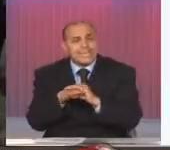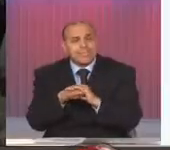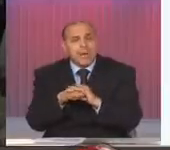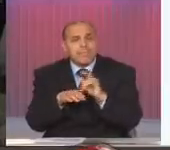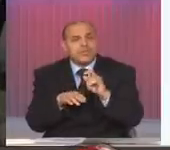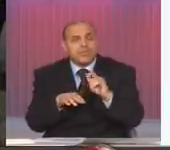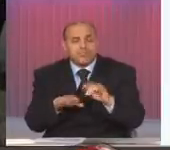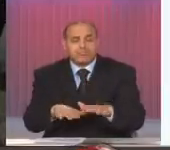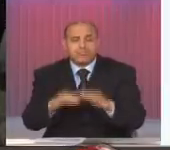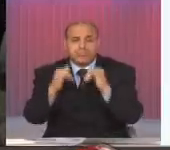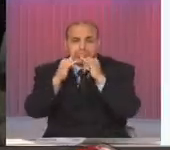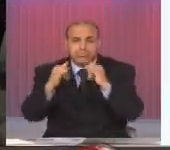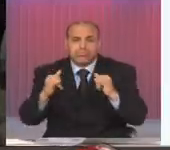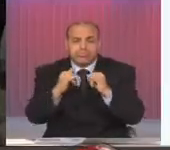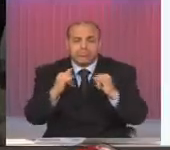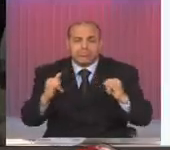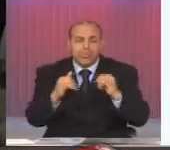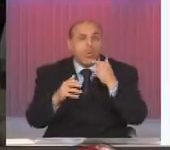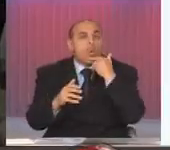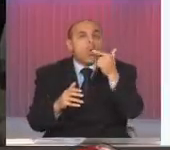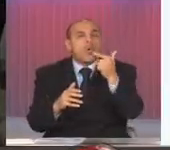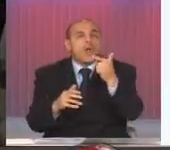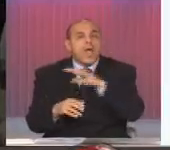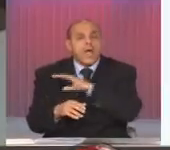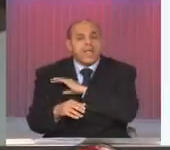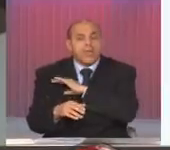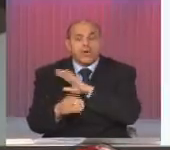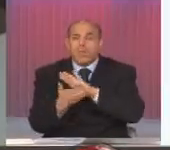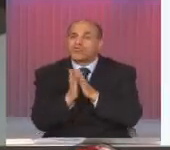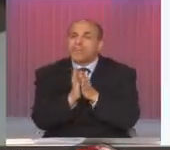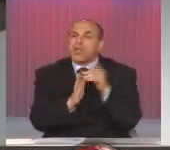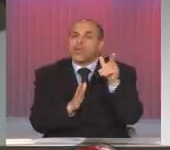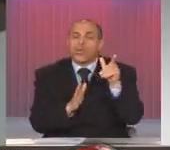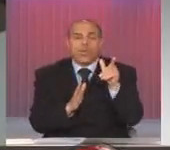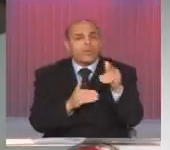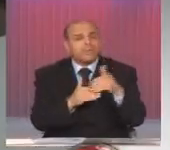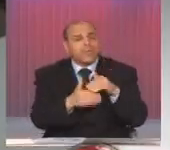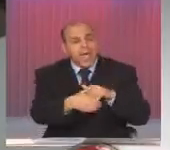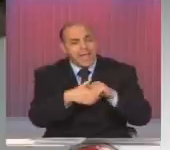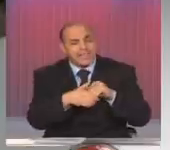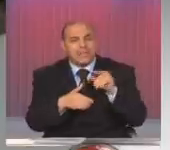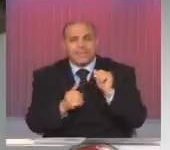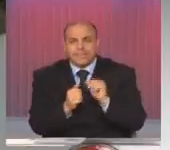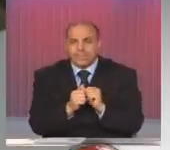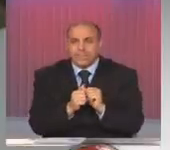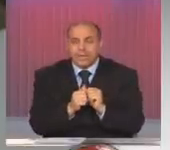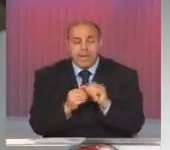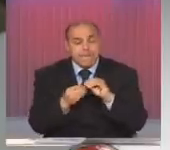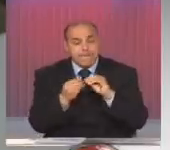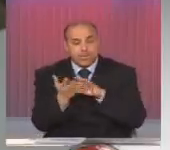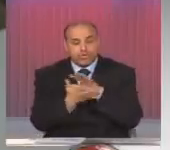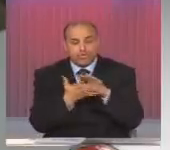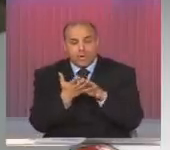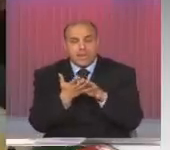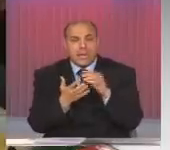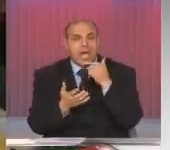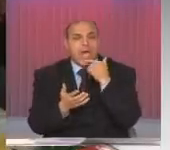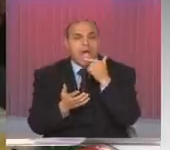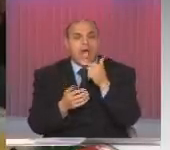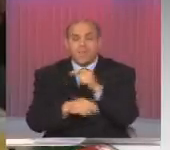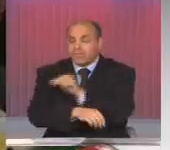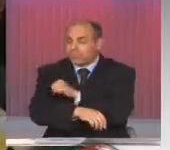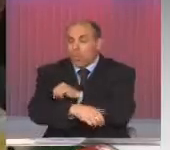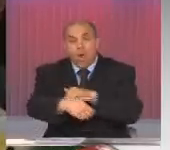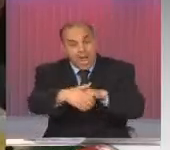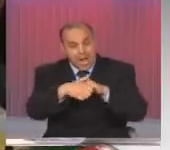كثير من الخيام، خاصة مع غياب دور المنظمات في بعض الجوانب الخدماتية، أزمة عمقها رفض وكالات